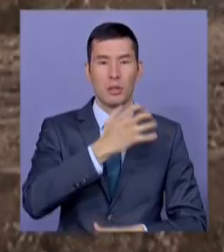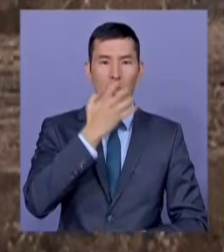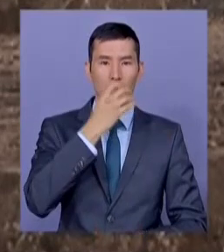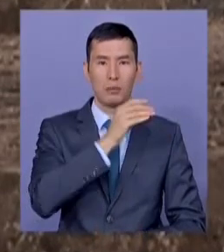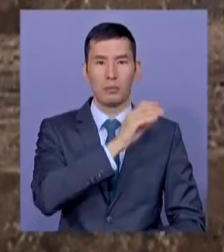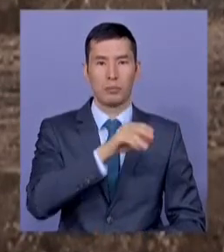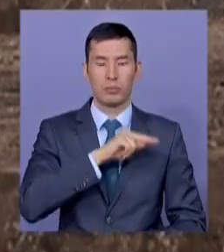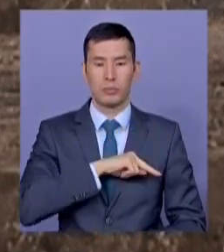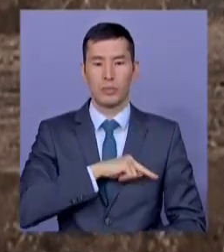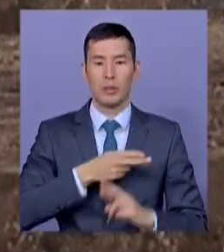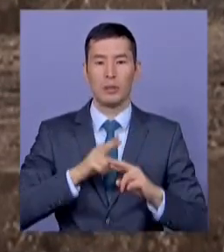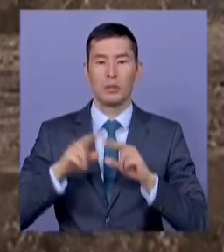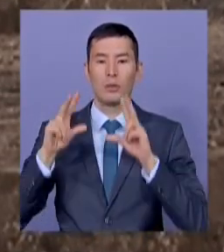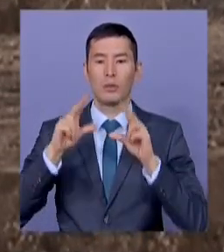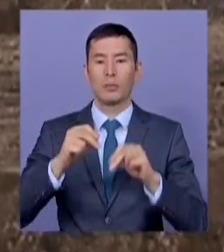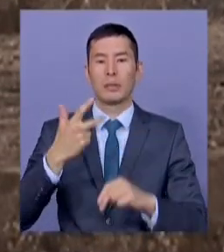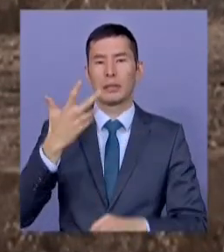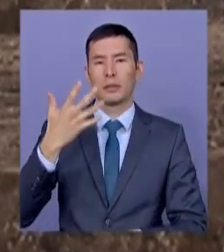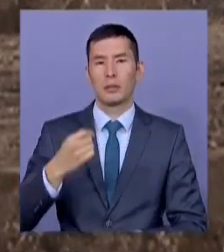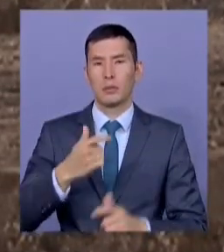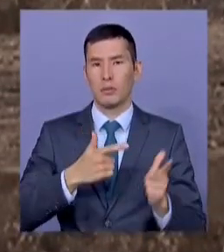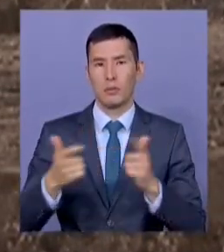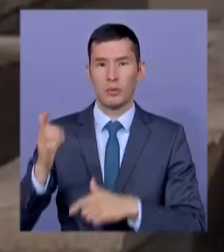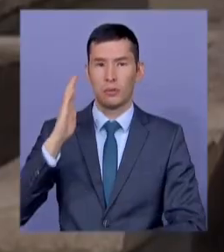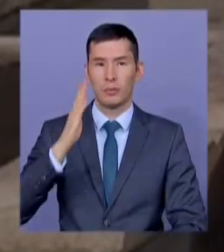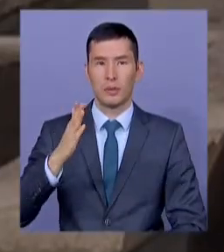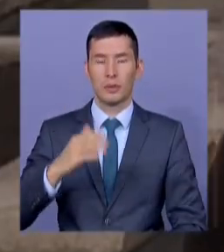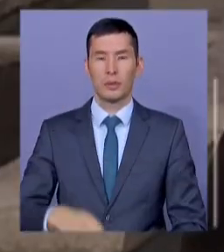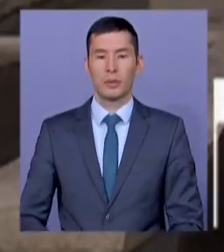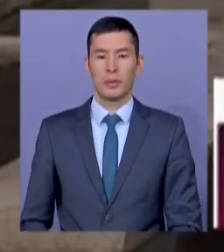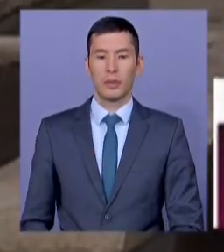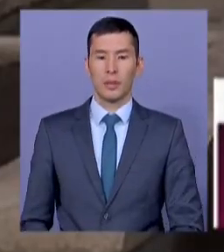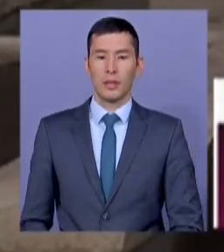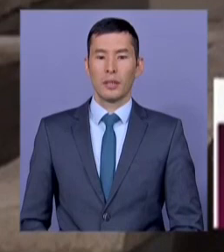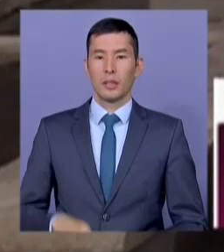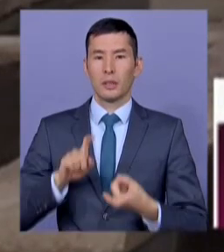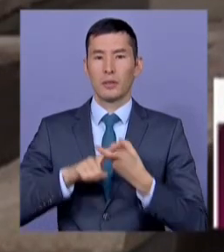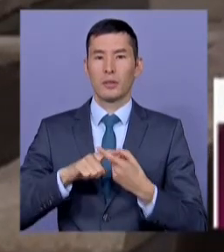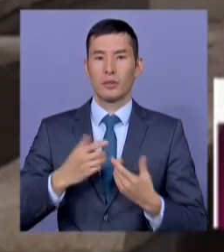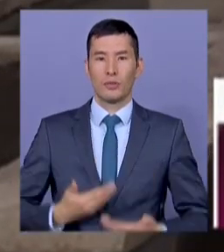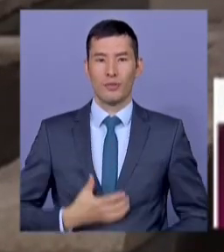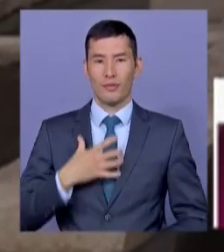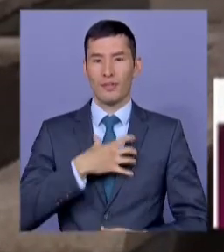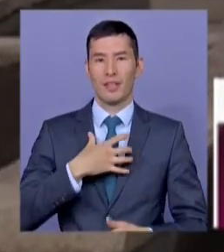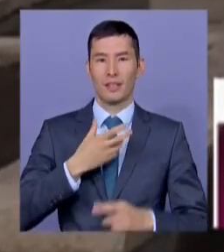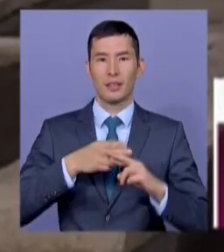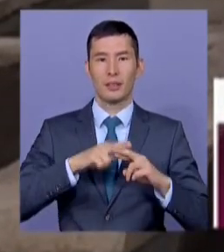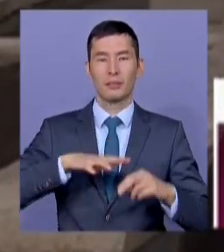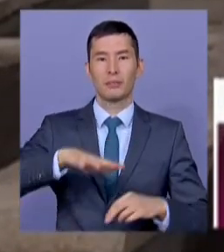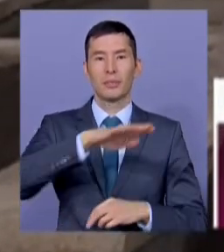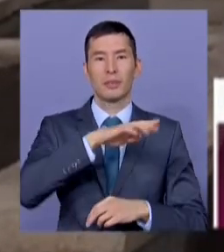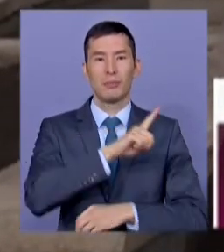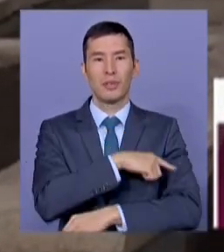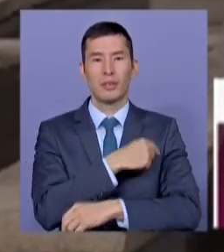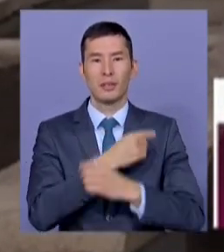сети» обещают закончить работу в течение 3 дней. Общая готовность объектов жизнеобеспечения и социальных объектов 100% по